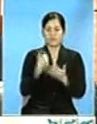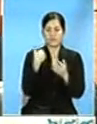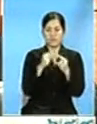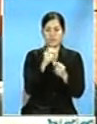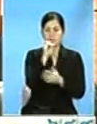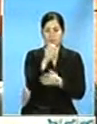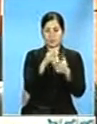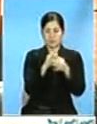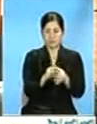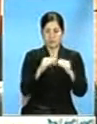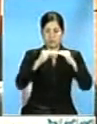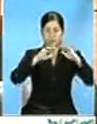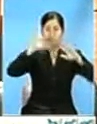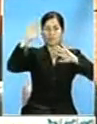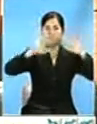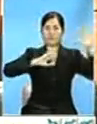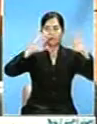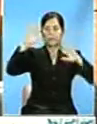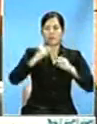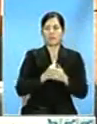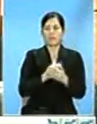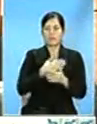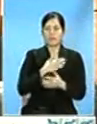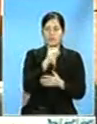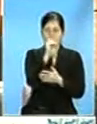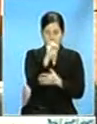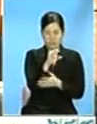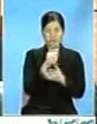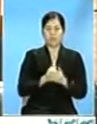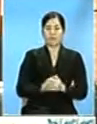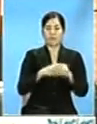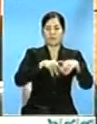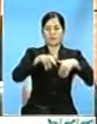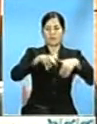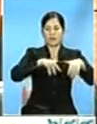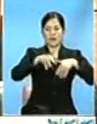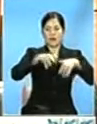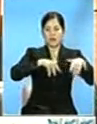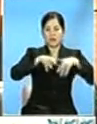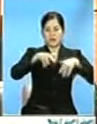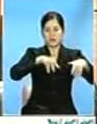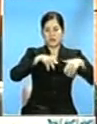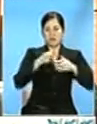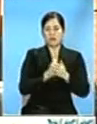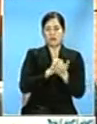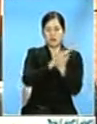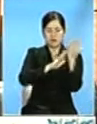ประชาธิปไตยนะครับกับผมขอเรียนและกราบเรียนพี่น้องประชาชนทั่วประเทศนะ